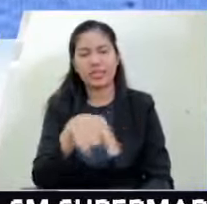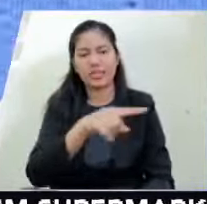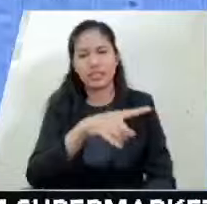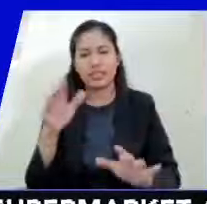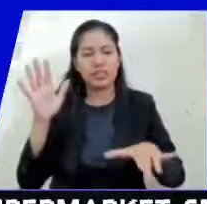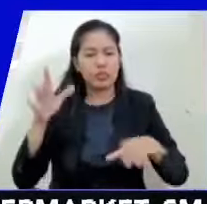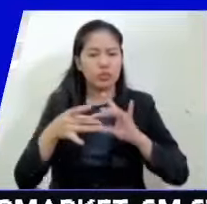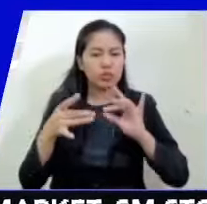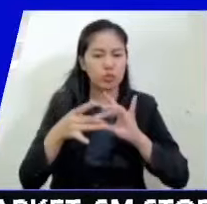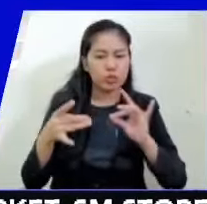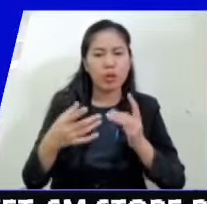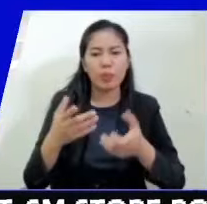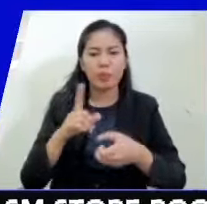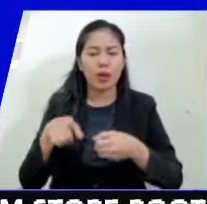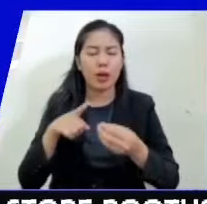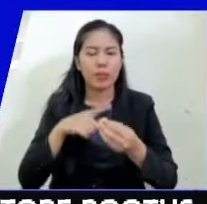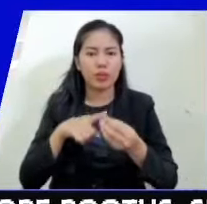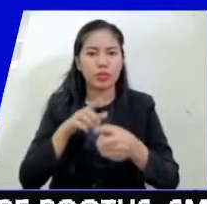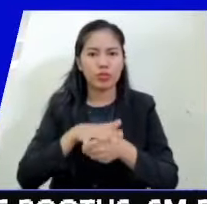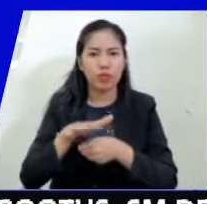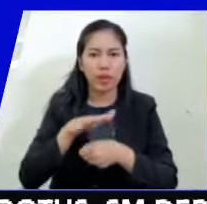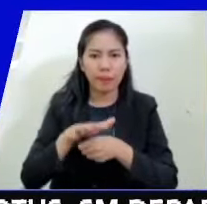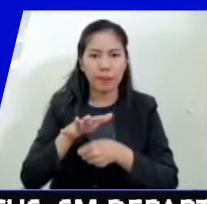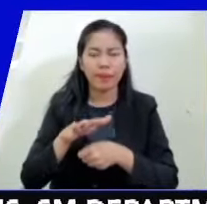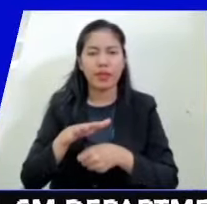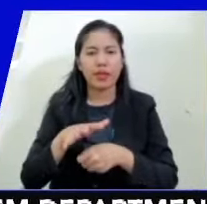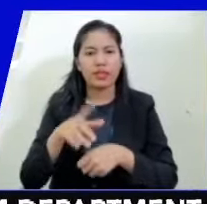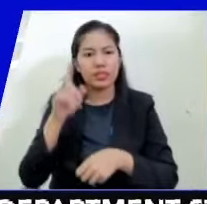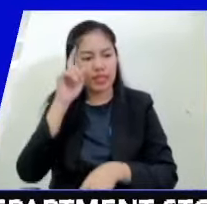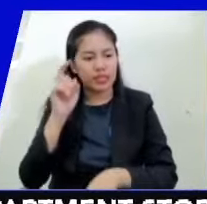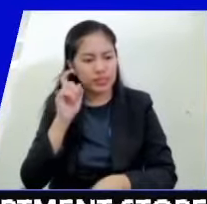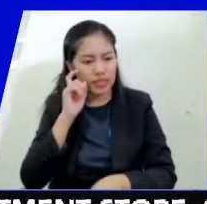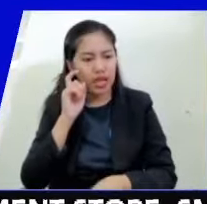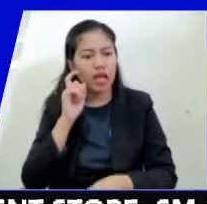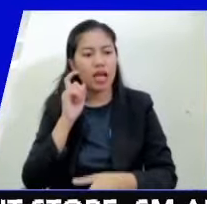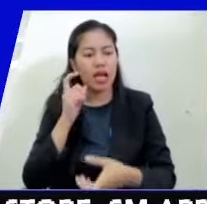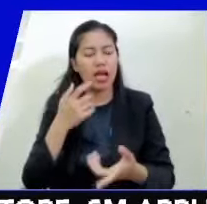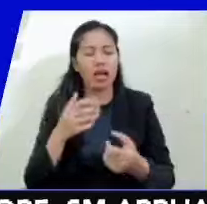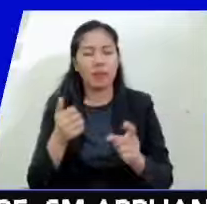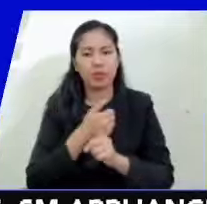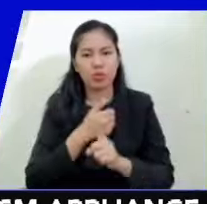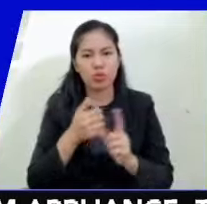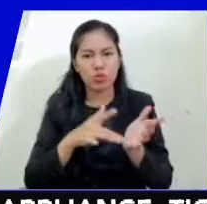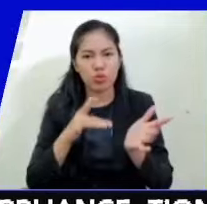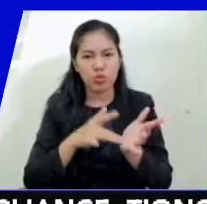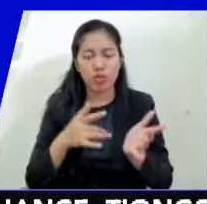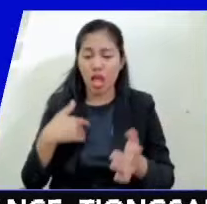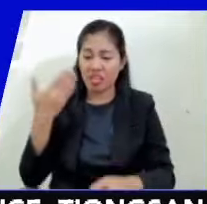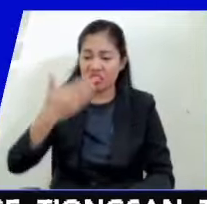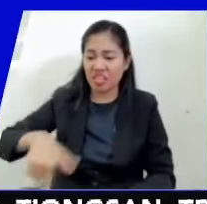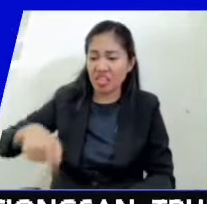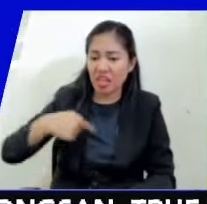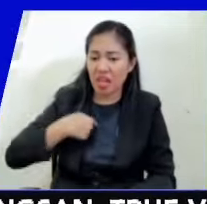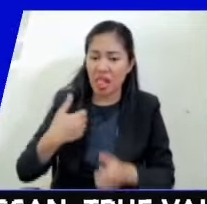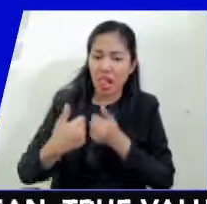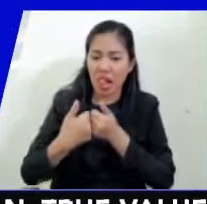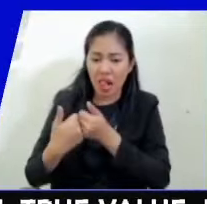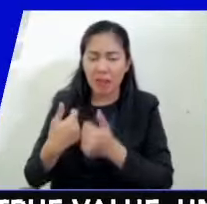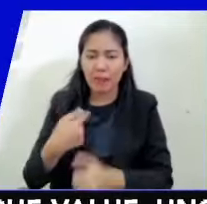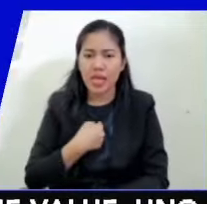abuse single ako kaya pinag-aagawan ako pagkatapos na ako'y maghihin